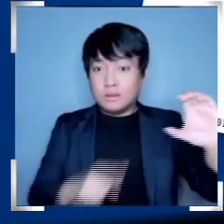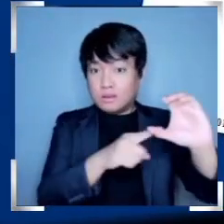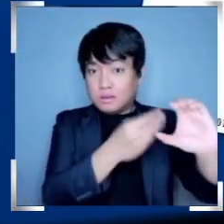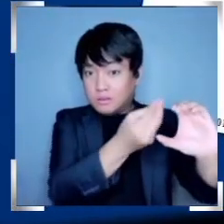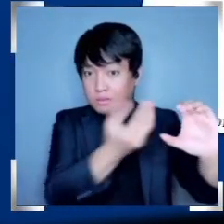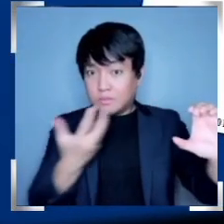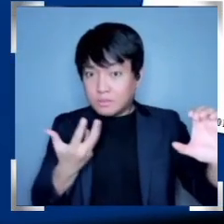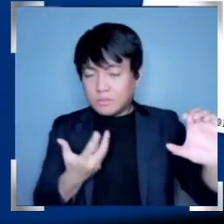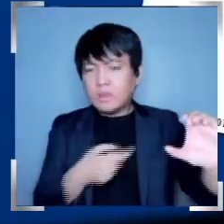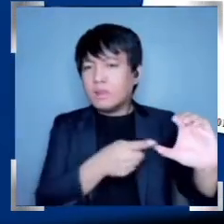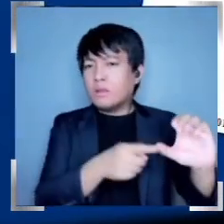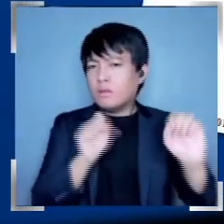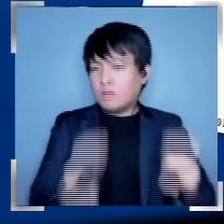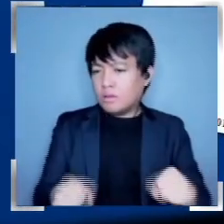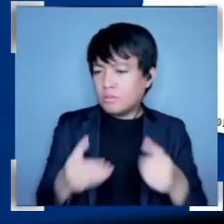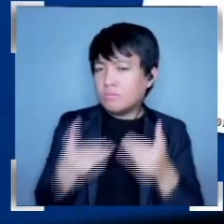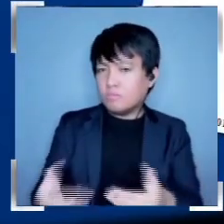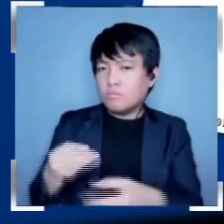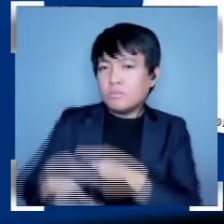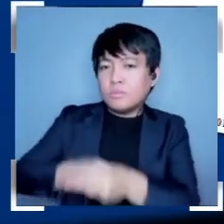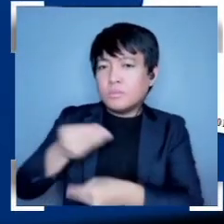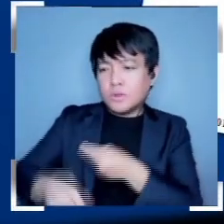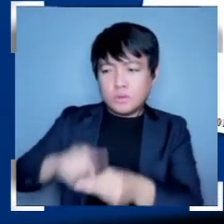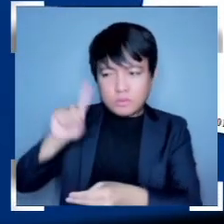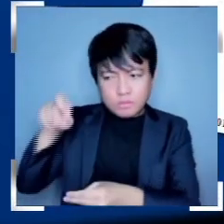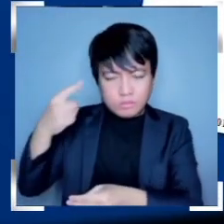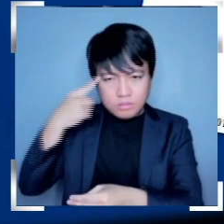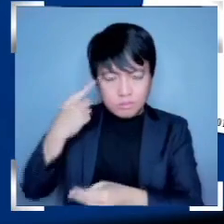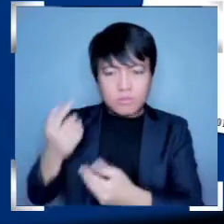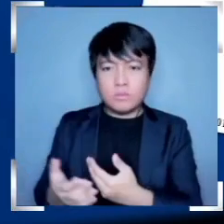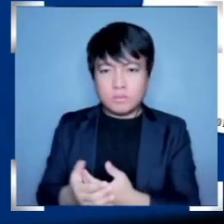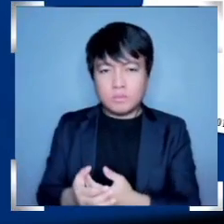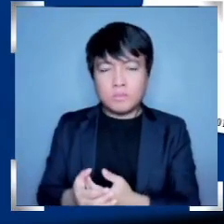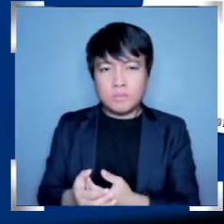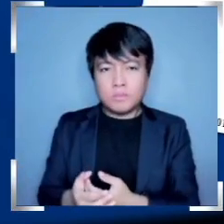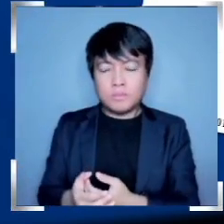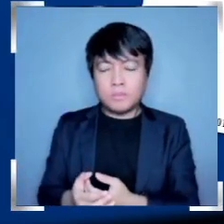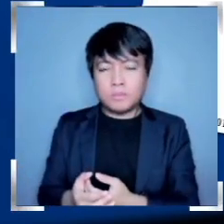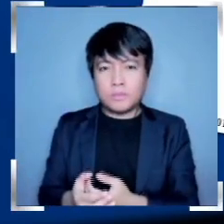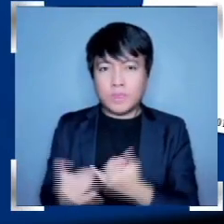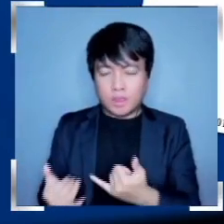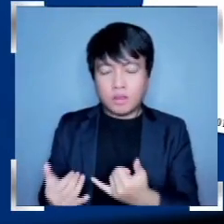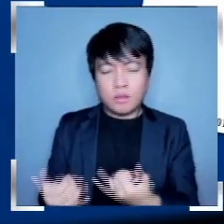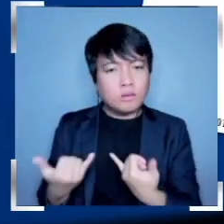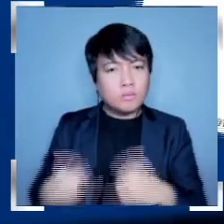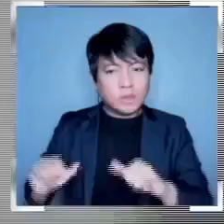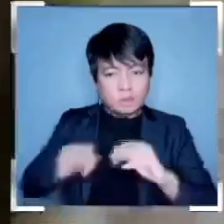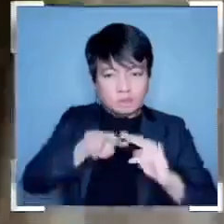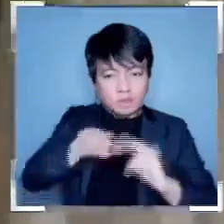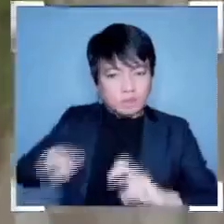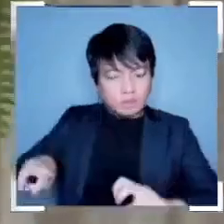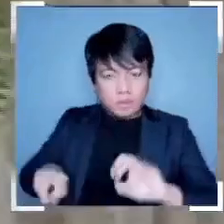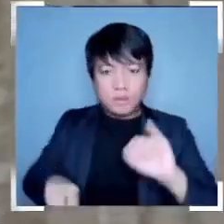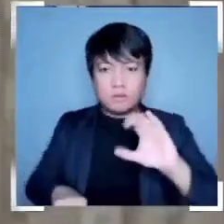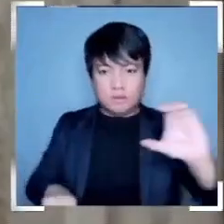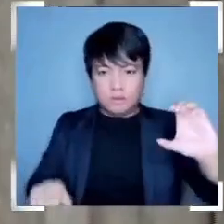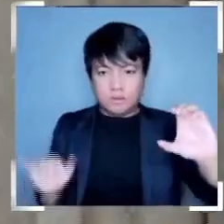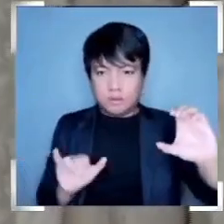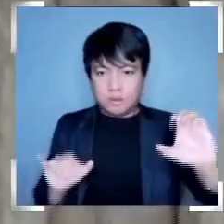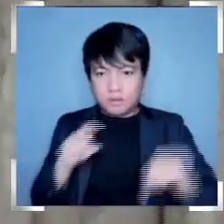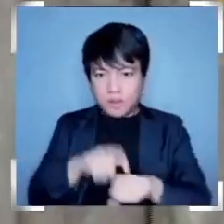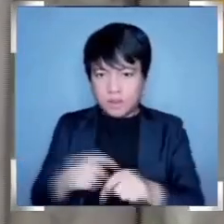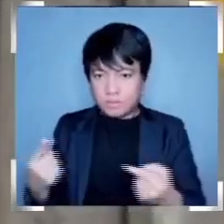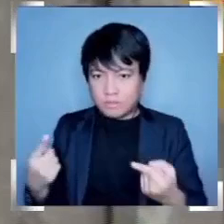yung ituloy ng ating gobyerno habang gumugulong din ang imbestigasyon ng ICC. Wala pang